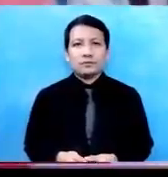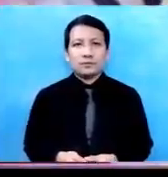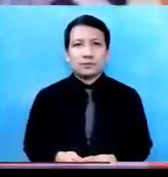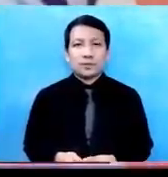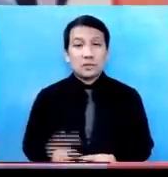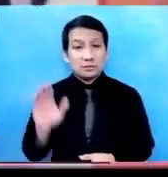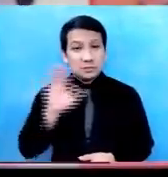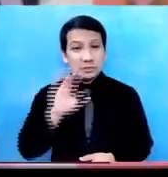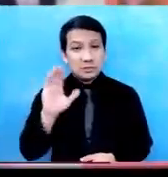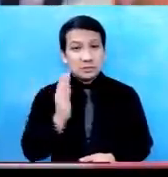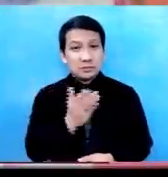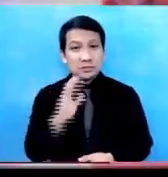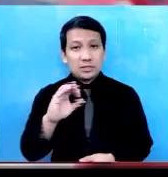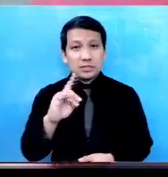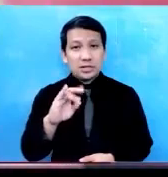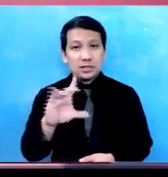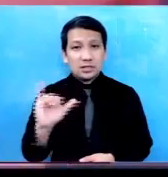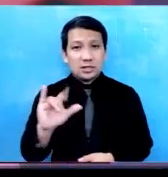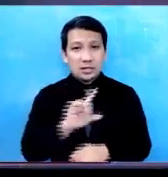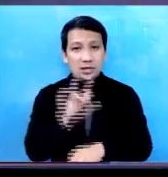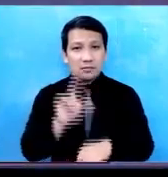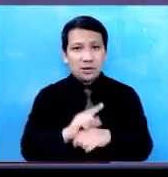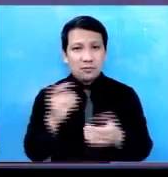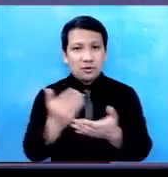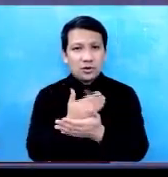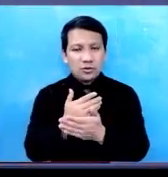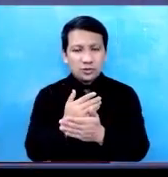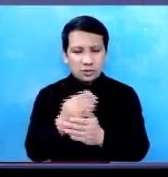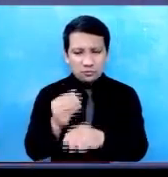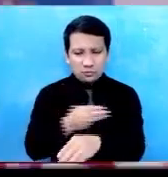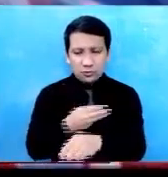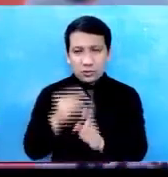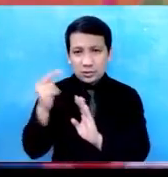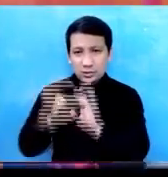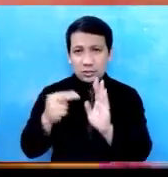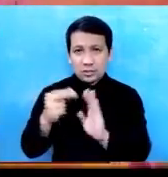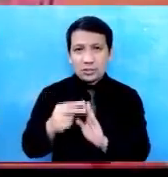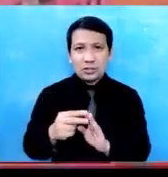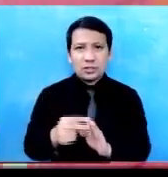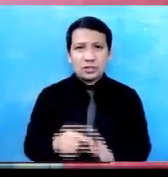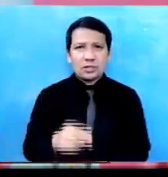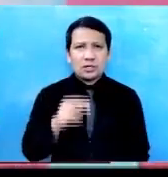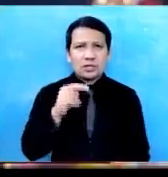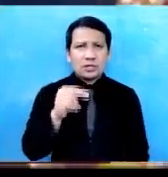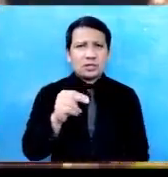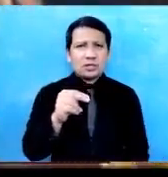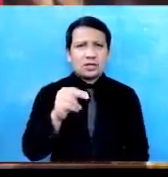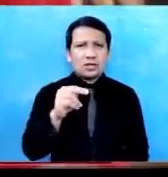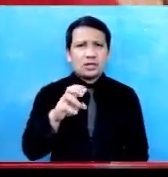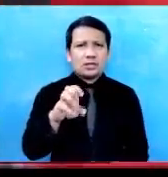Christmas sa Candyland ang peg ng bagong music video ng K-pop boy group na NCT Dream.